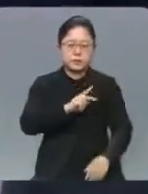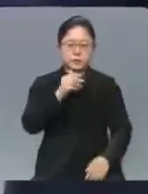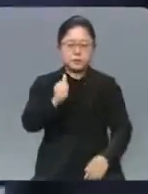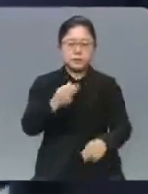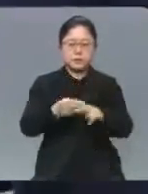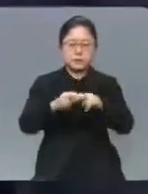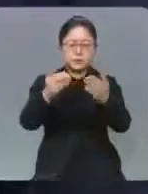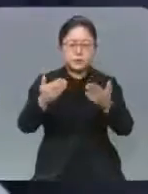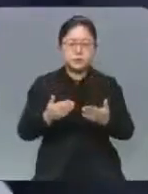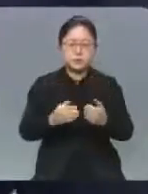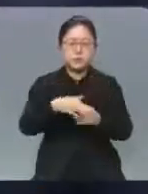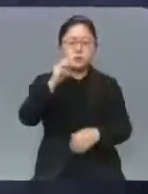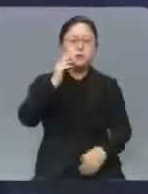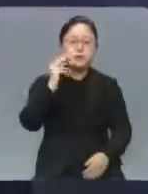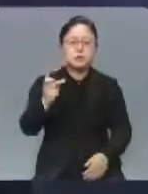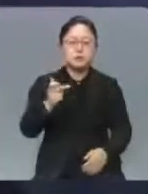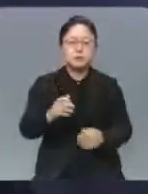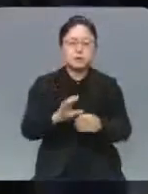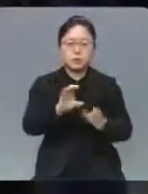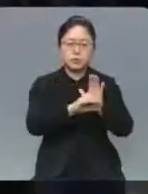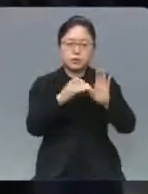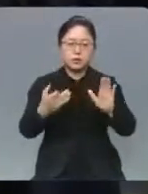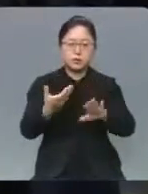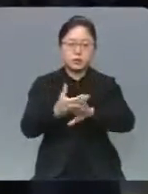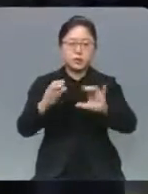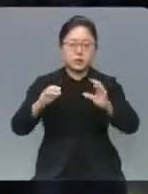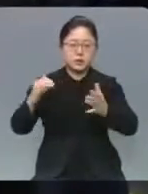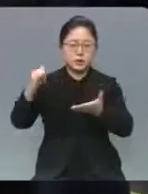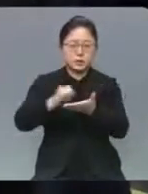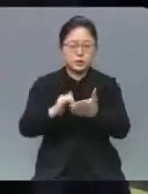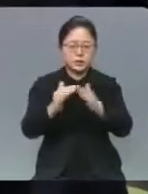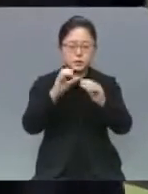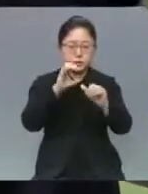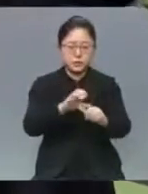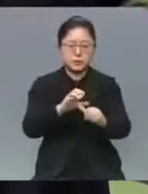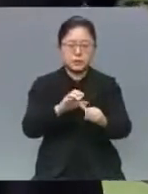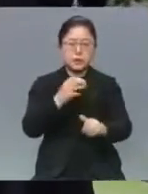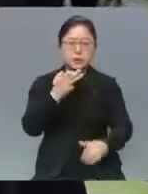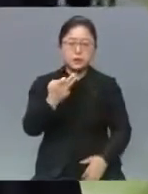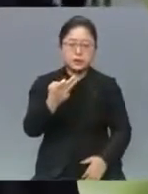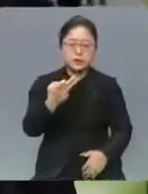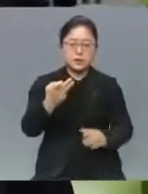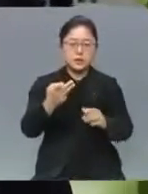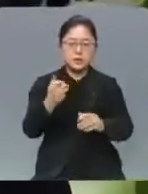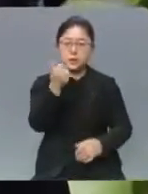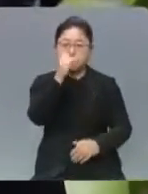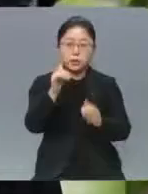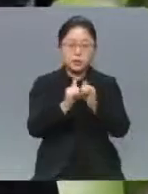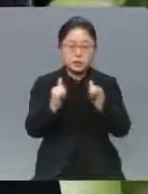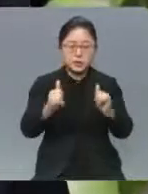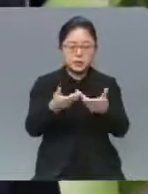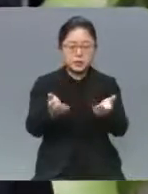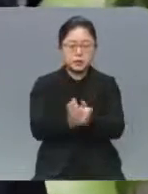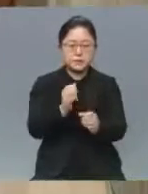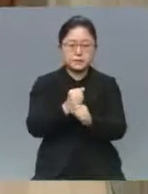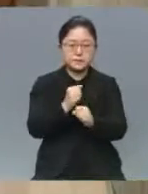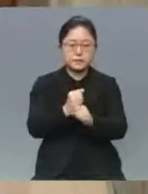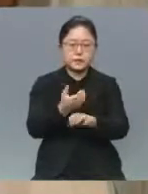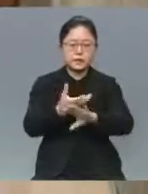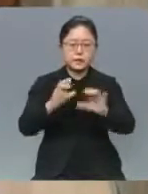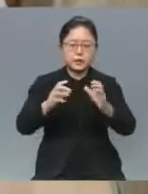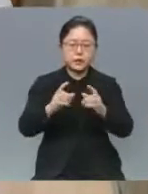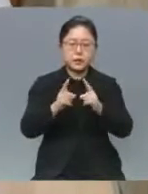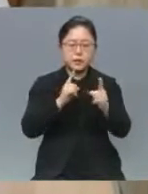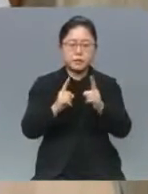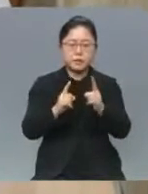수상했습니다. 광산구는 코로나19 해외 유입 자가격리자를 위한 13개국 다국어 통역단 구성과 외국어